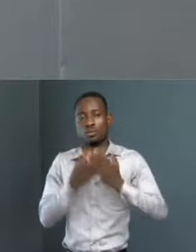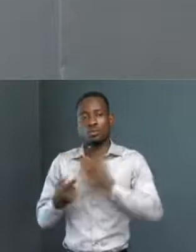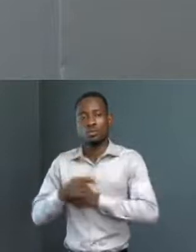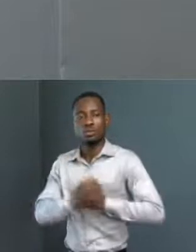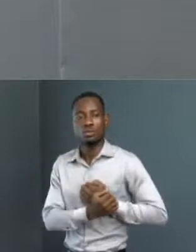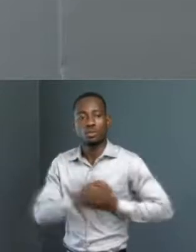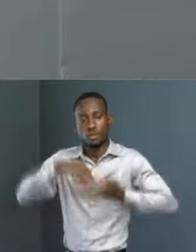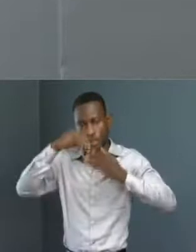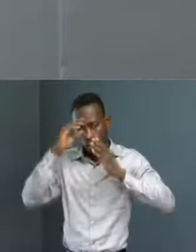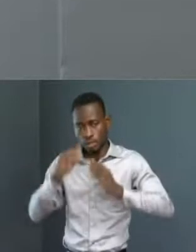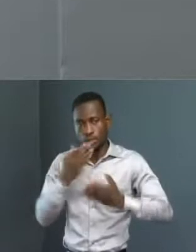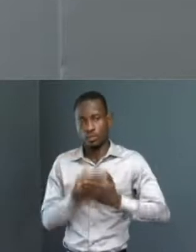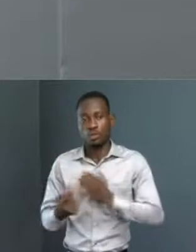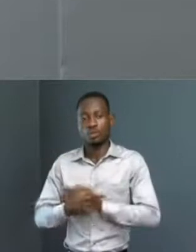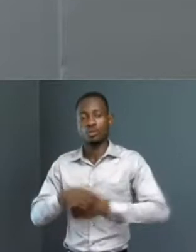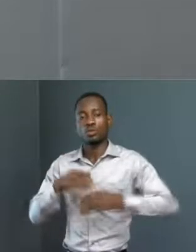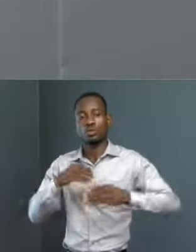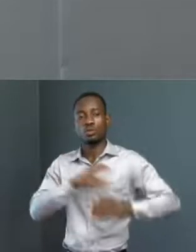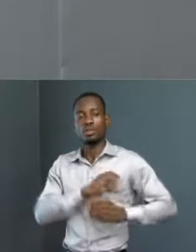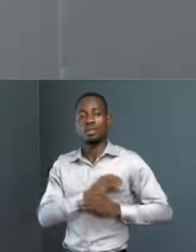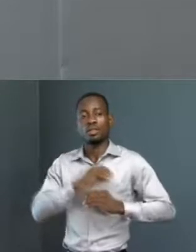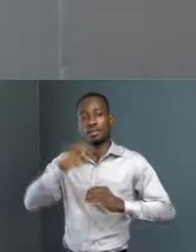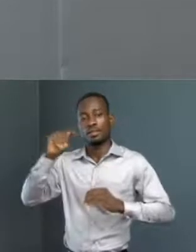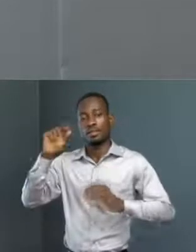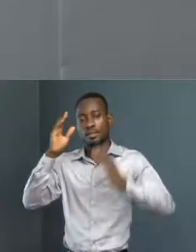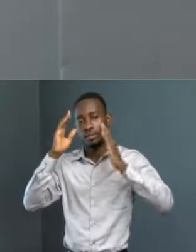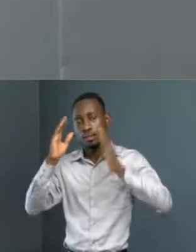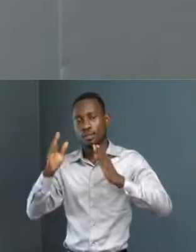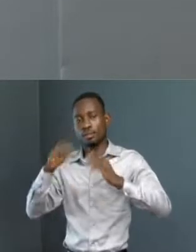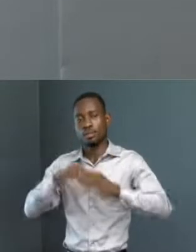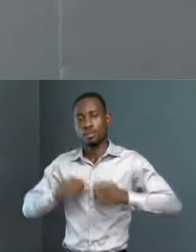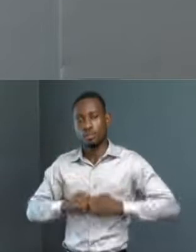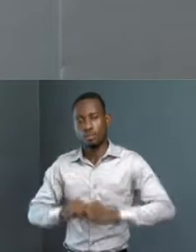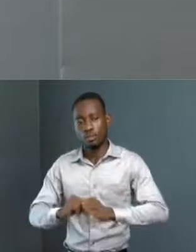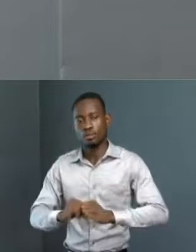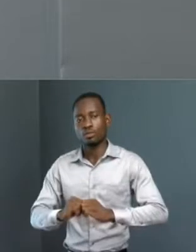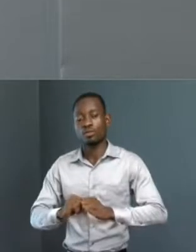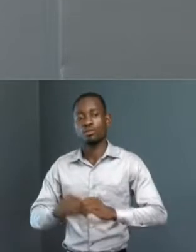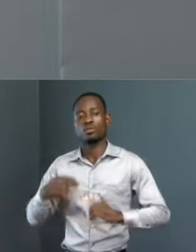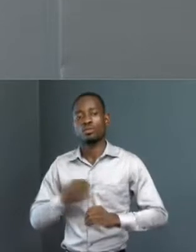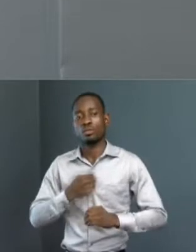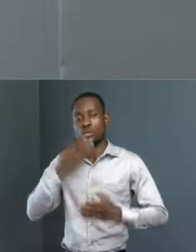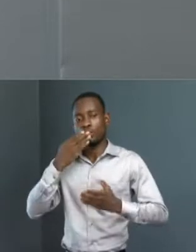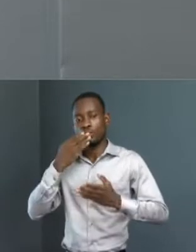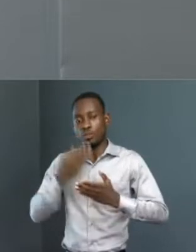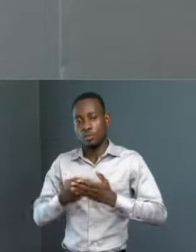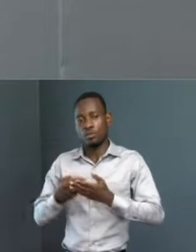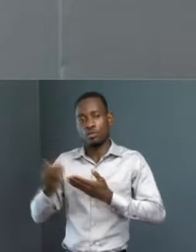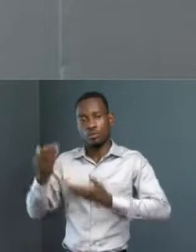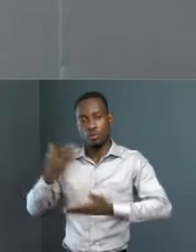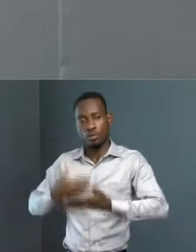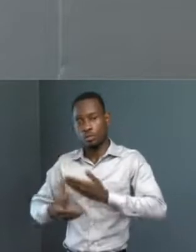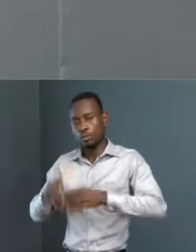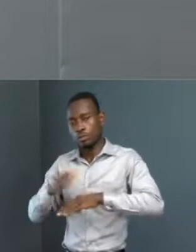élèves, bonjour chers téléspectateurs. Dans le cadre de la continuité pédagogique, nous avons bien voulu revenir sur